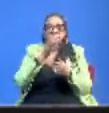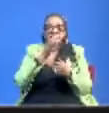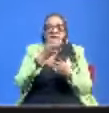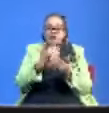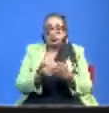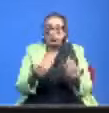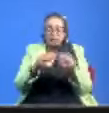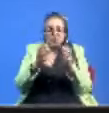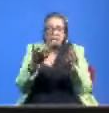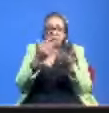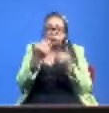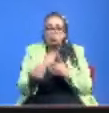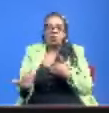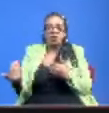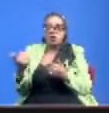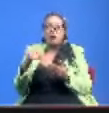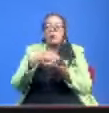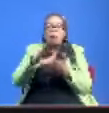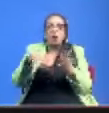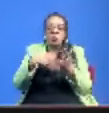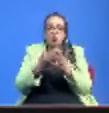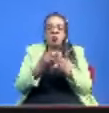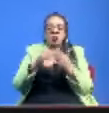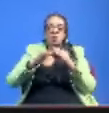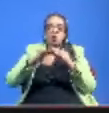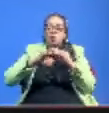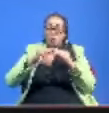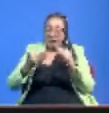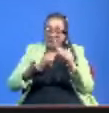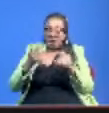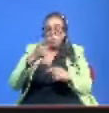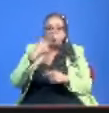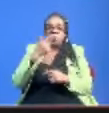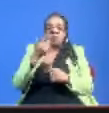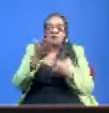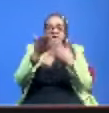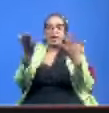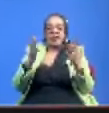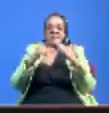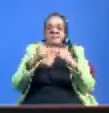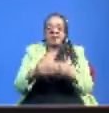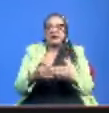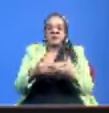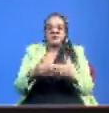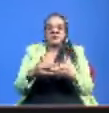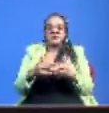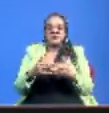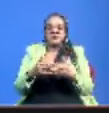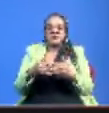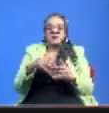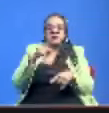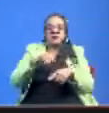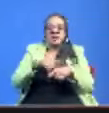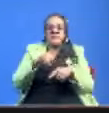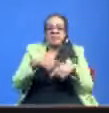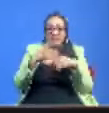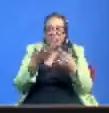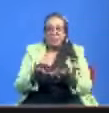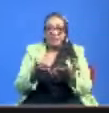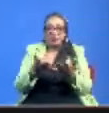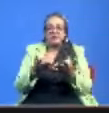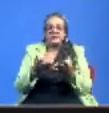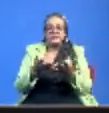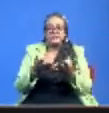nasari. Mpaka wanawake wao, wanawake ile ambao nazaa. Anaingia maji, anavusha na